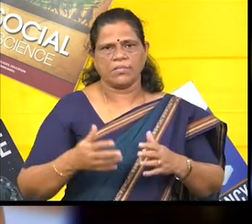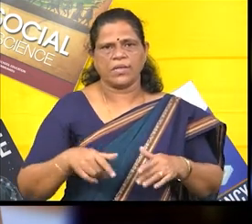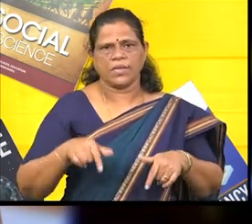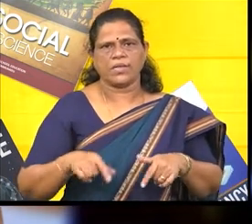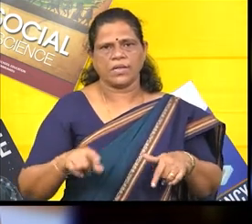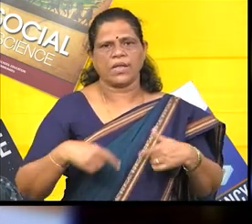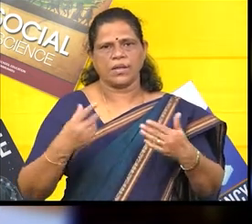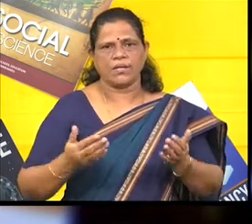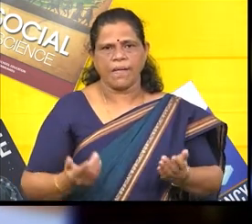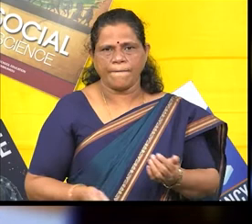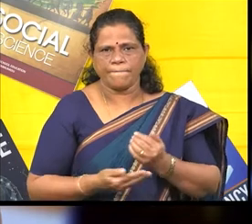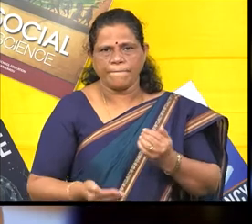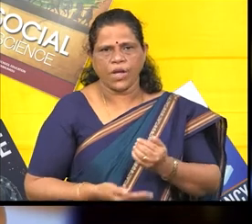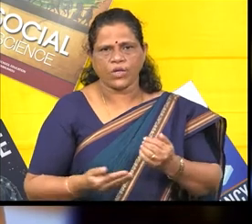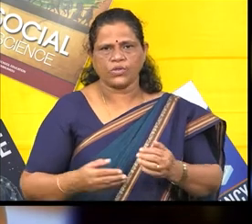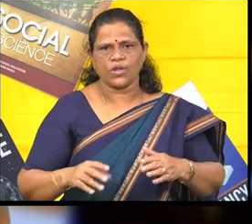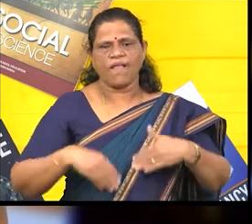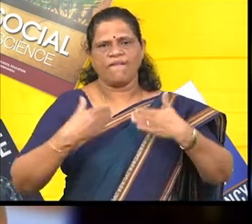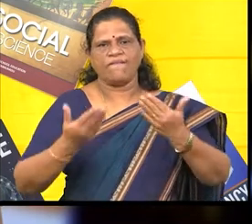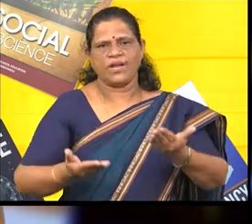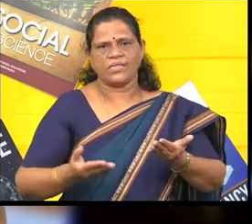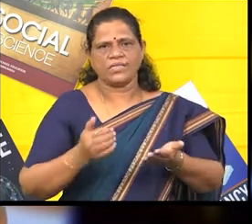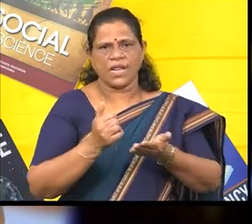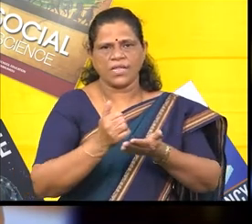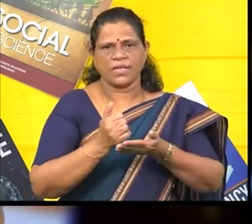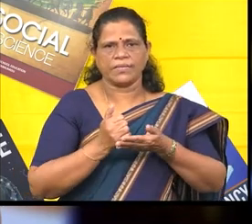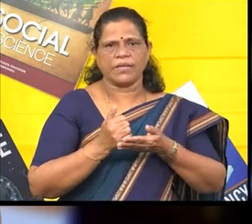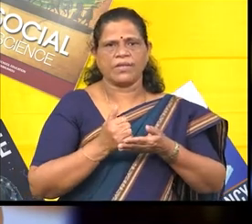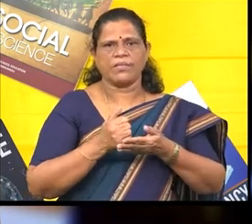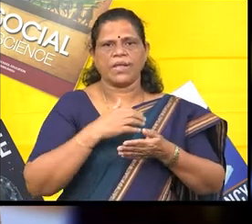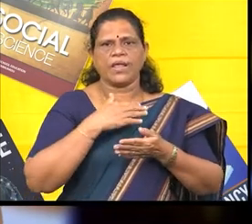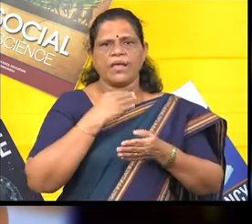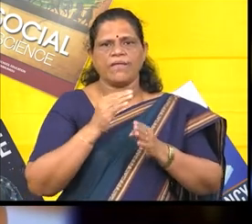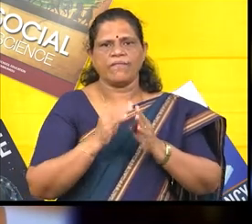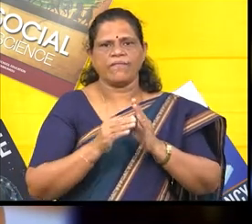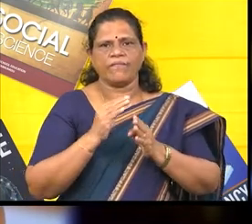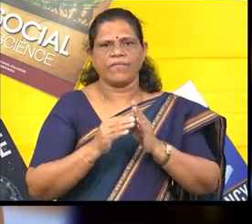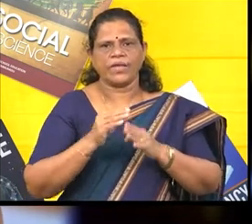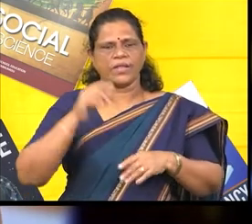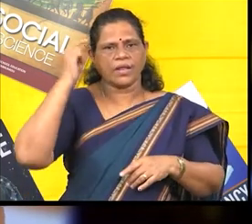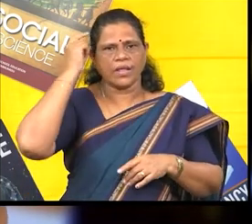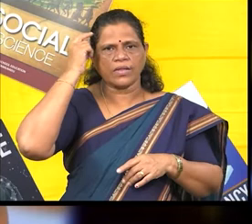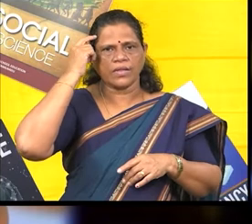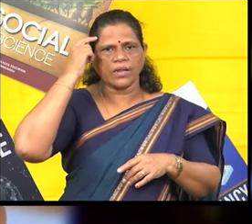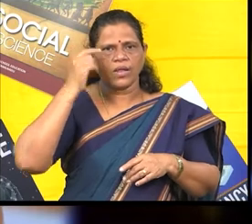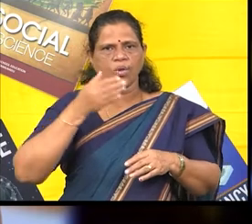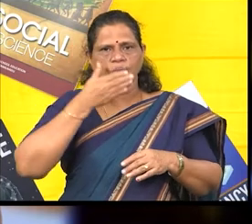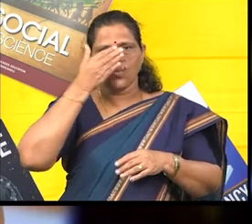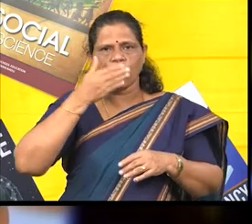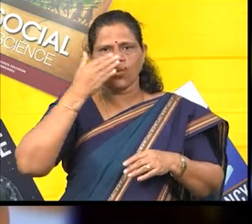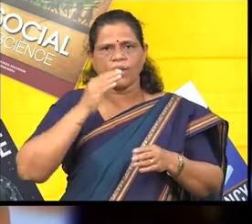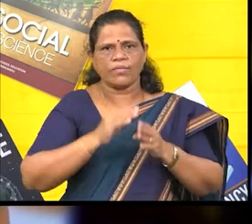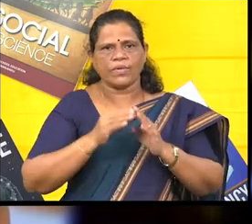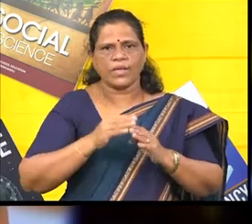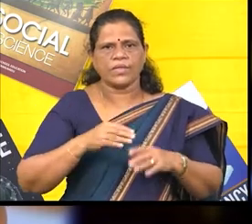ஏன்னா அதுக்கான மகசூல், விளைச்சல் இதெல்லாம் அதிகப்படியாக தேவையின் பொறுத்து அறிவியல் வேதியியல் அறிஞர்கள், உயிர்